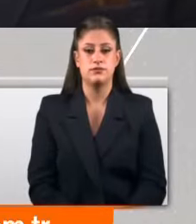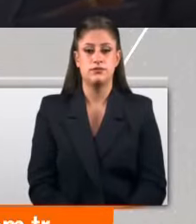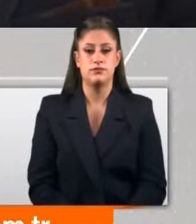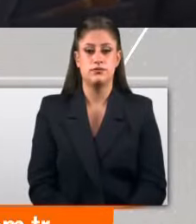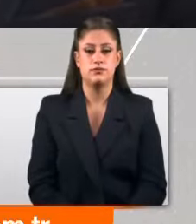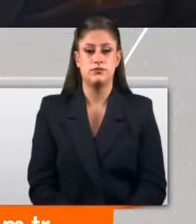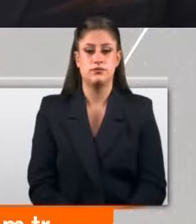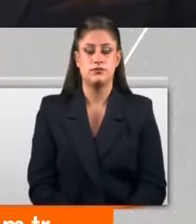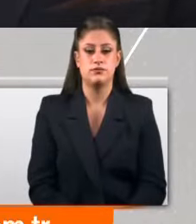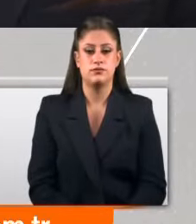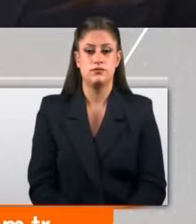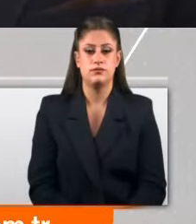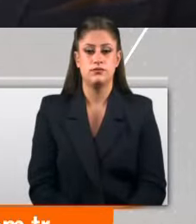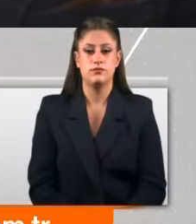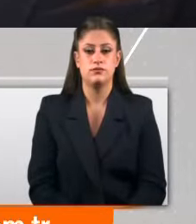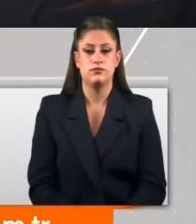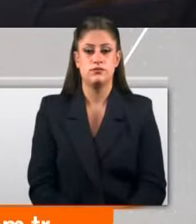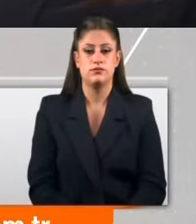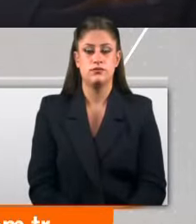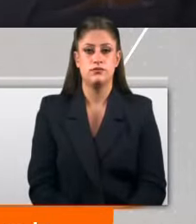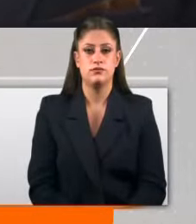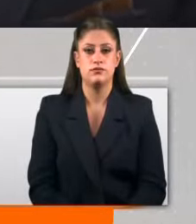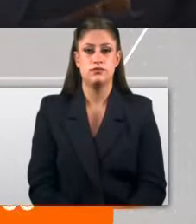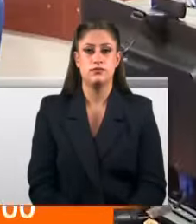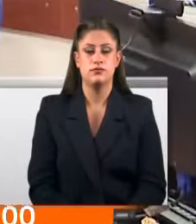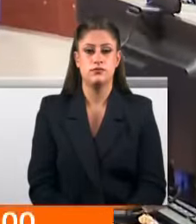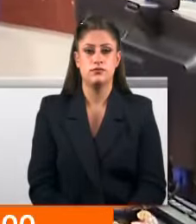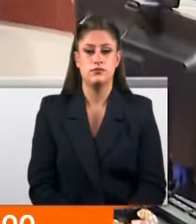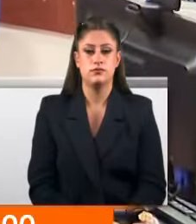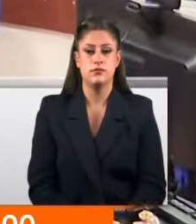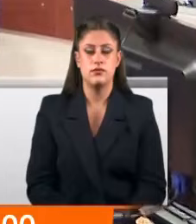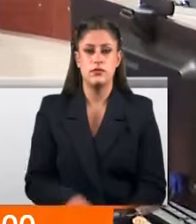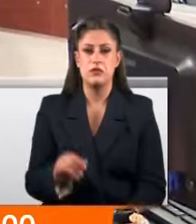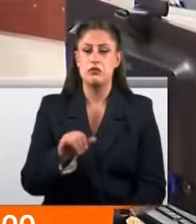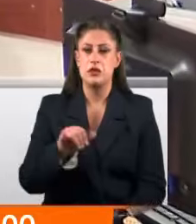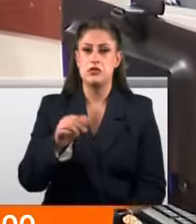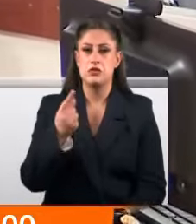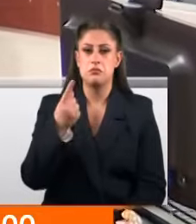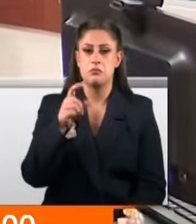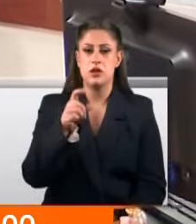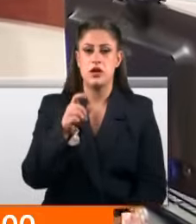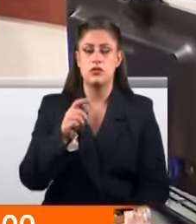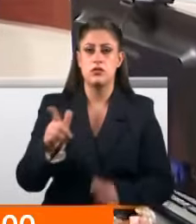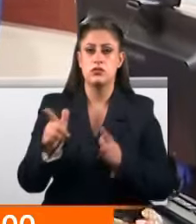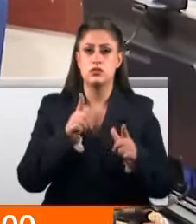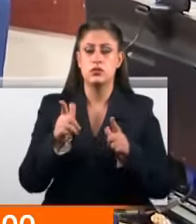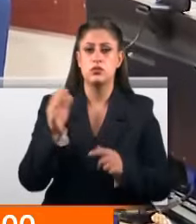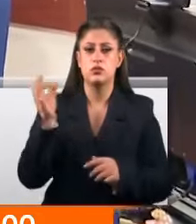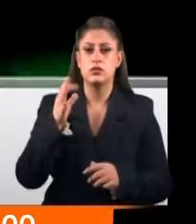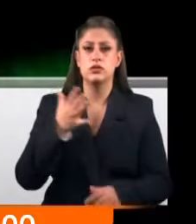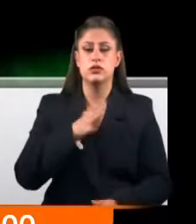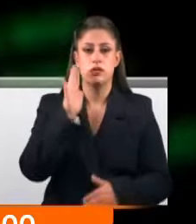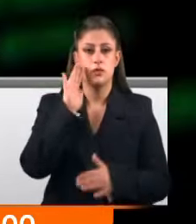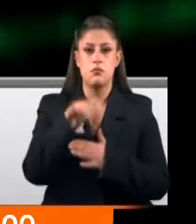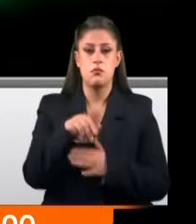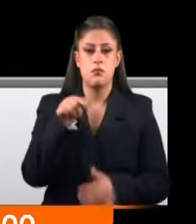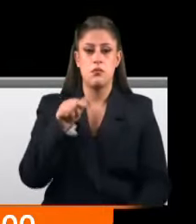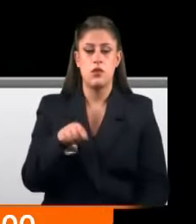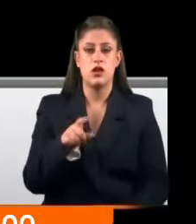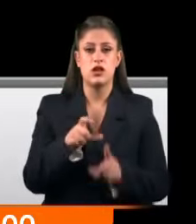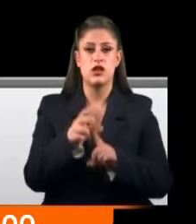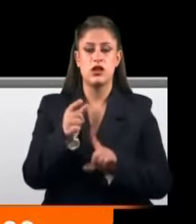Aynı gün onaylanıyor, adam bu parayı çekiyor, başka hesaplara gönderiyor. Yaklaşık bir aydır sesini duyurmaya çalıştığı mağduriyetse bir